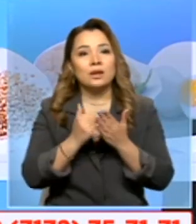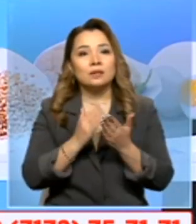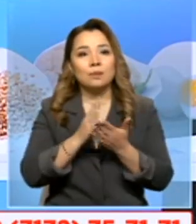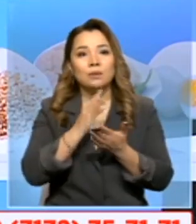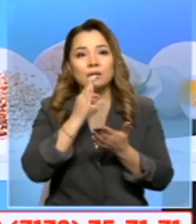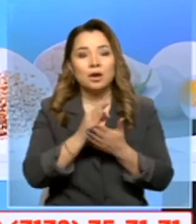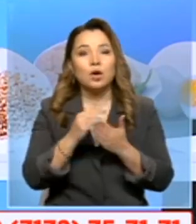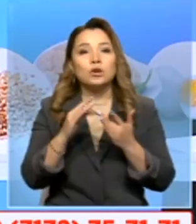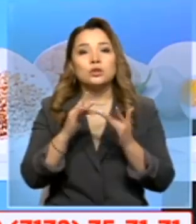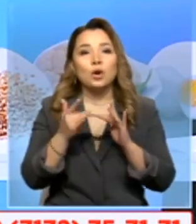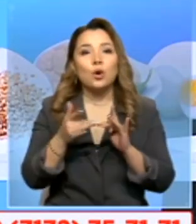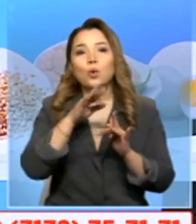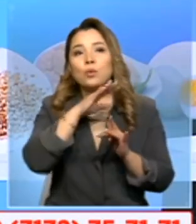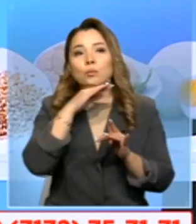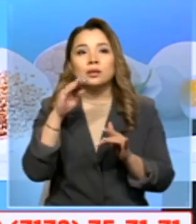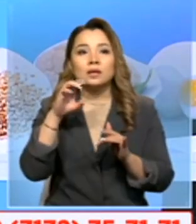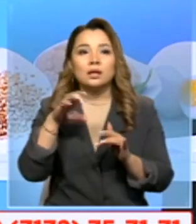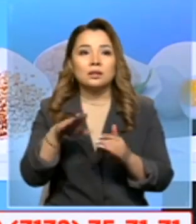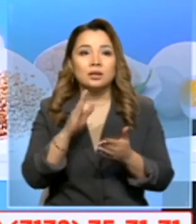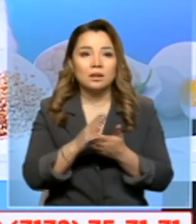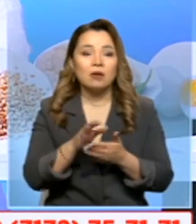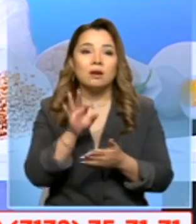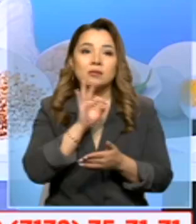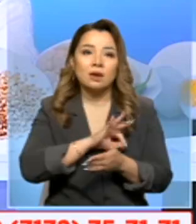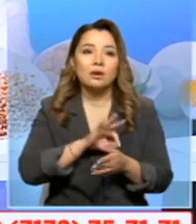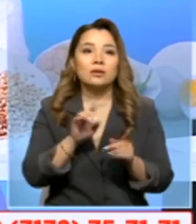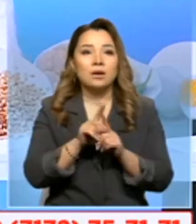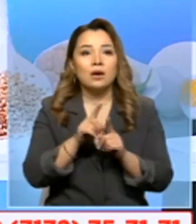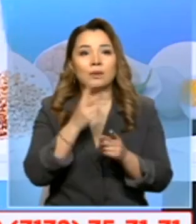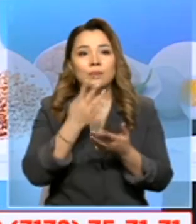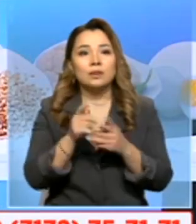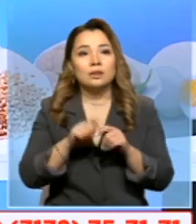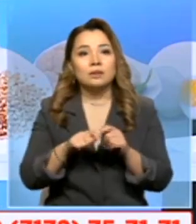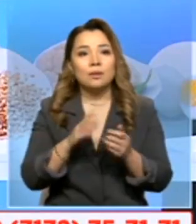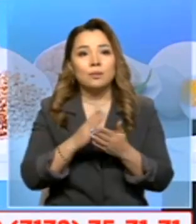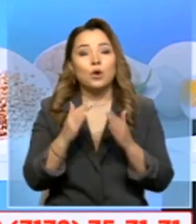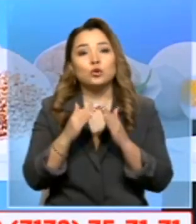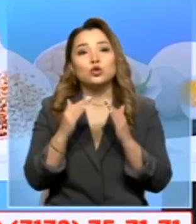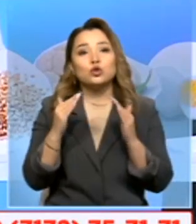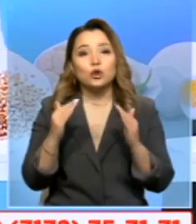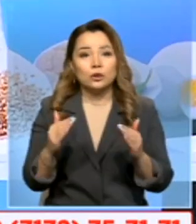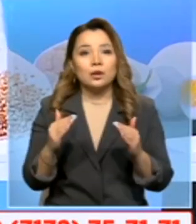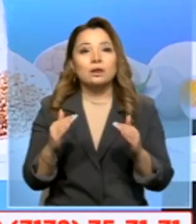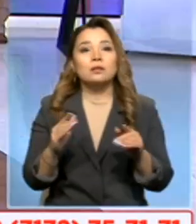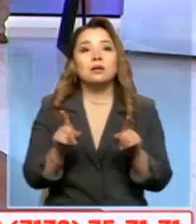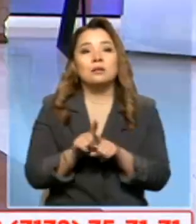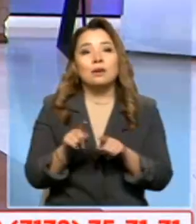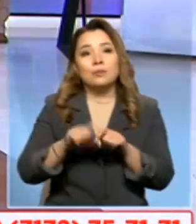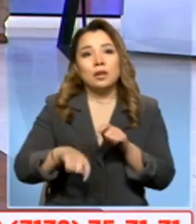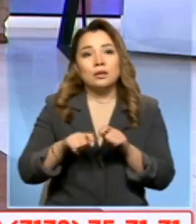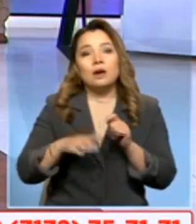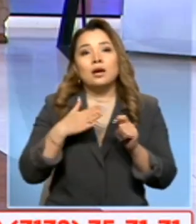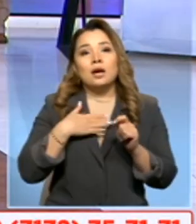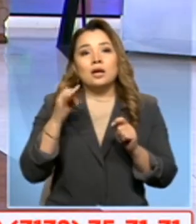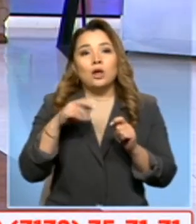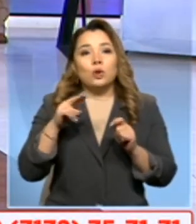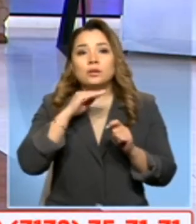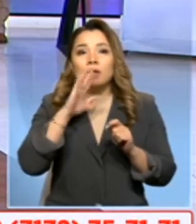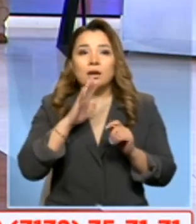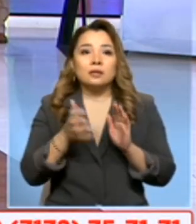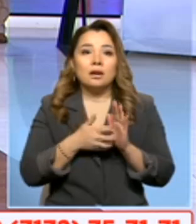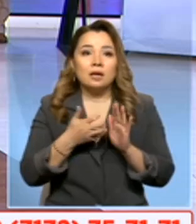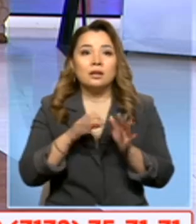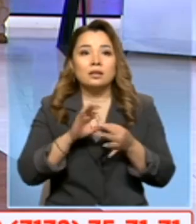Жалпы интернетте көп бұл тест тиімді ма, жоқ па, соны білейді. Қараңыздар, енді үй деңгейінде бізде йод тапшылығы бар ма,